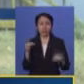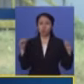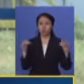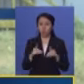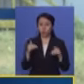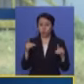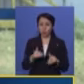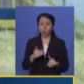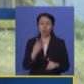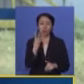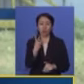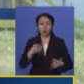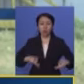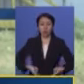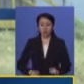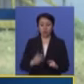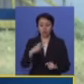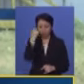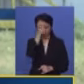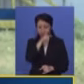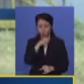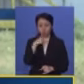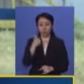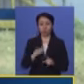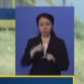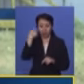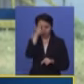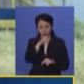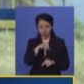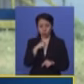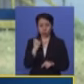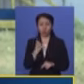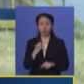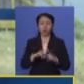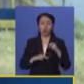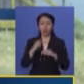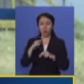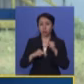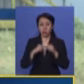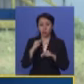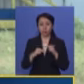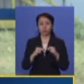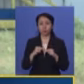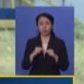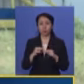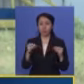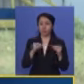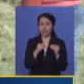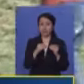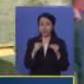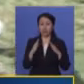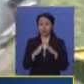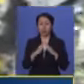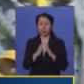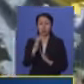4 родилось за 2 года. И в этом году построили 10 домов уже.